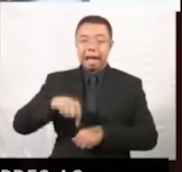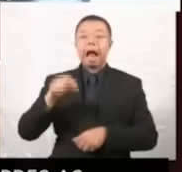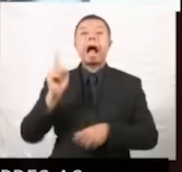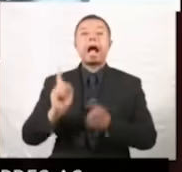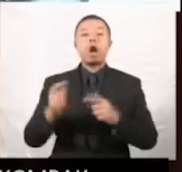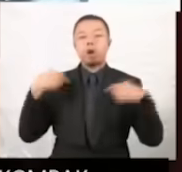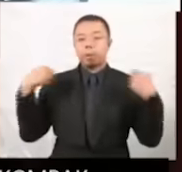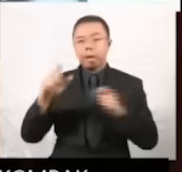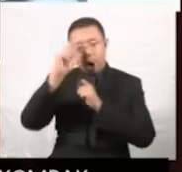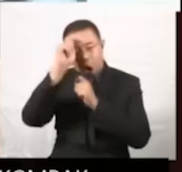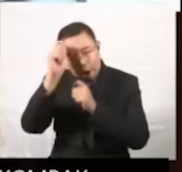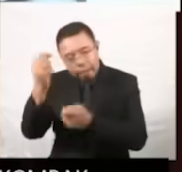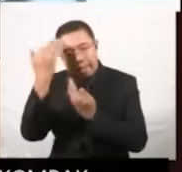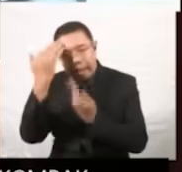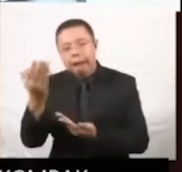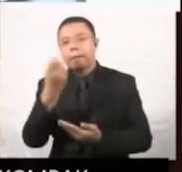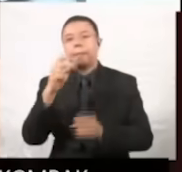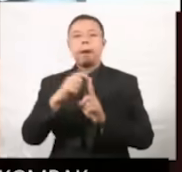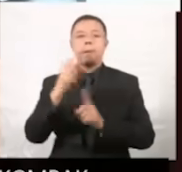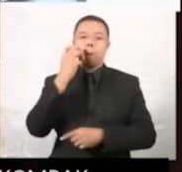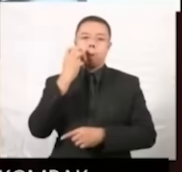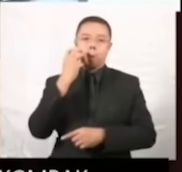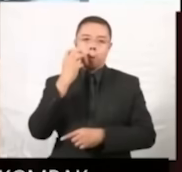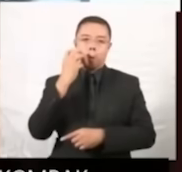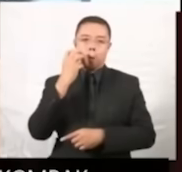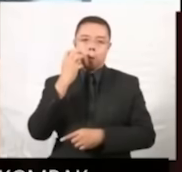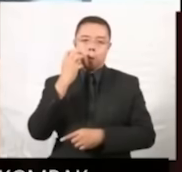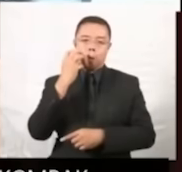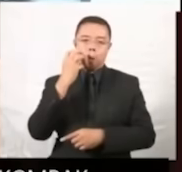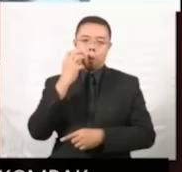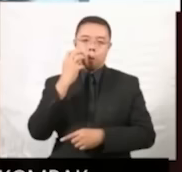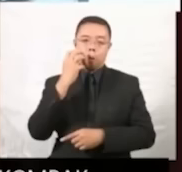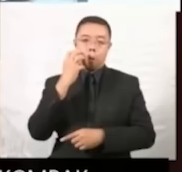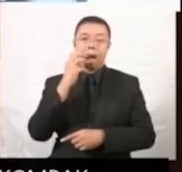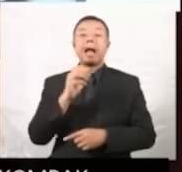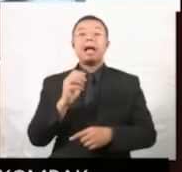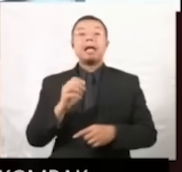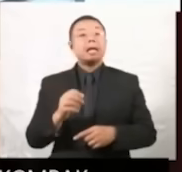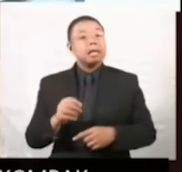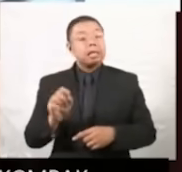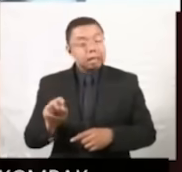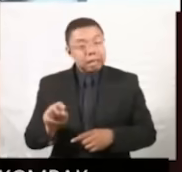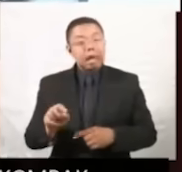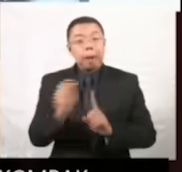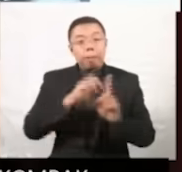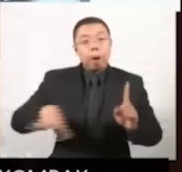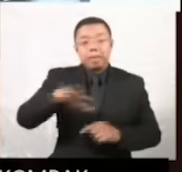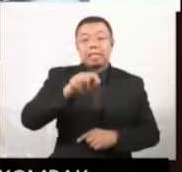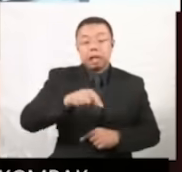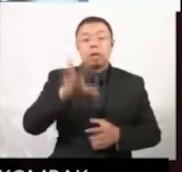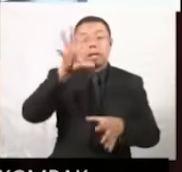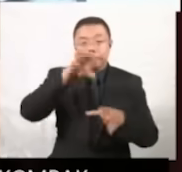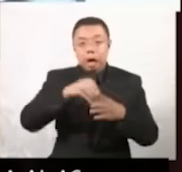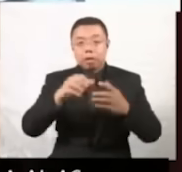Gubernur kita akan hormat taat kepada Bapak Prabowo Subianto Nah karena provinsi itu adalah